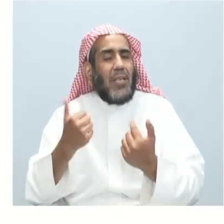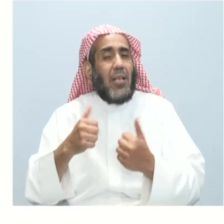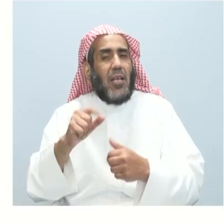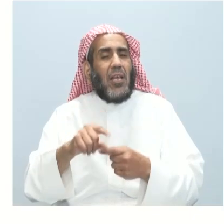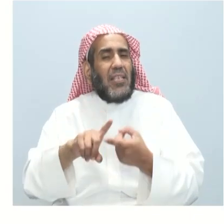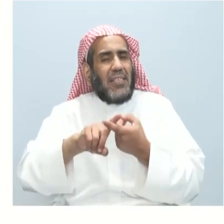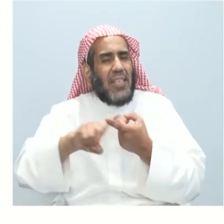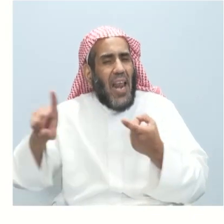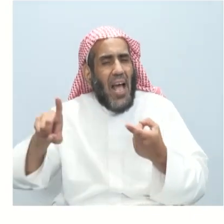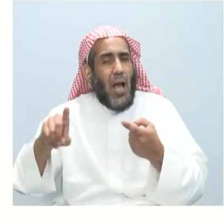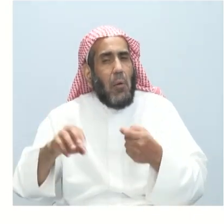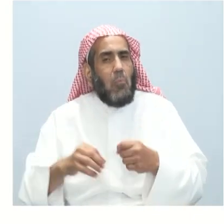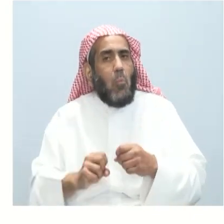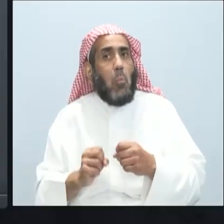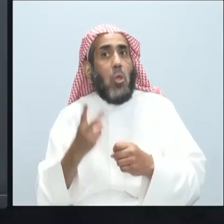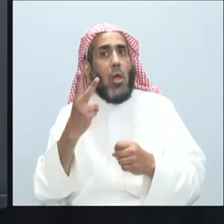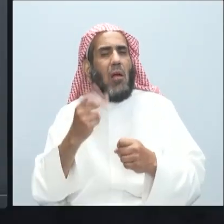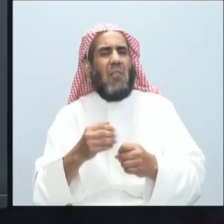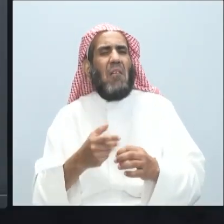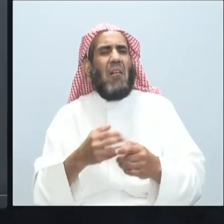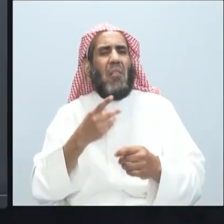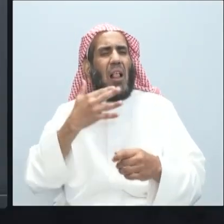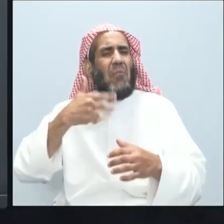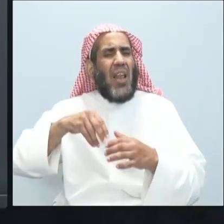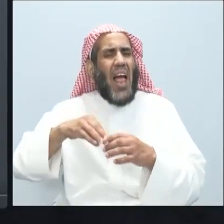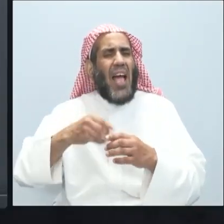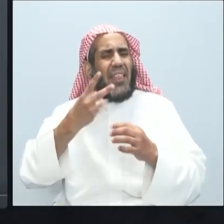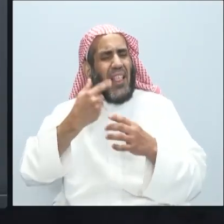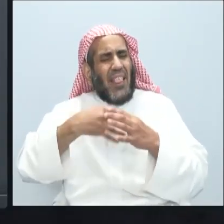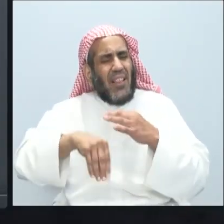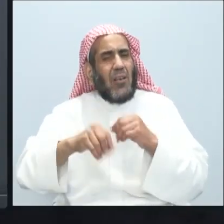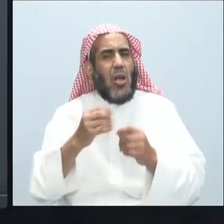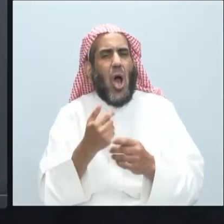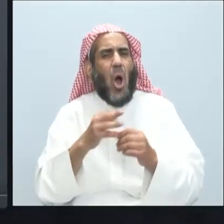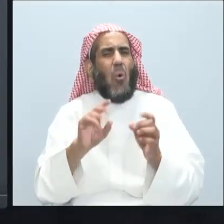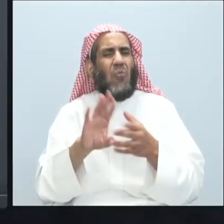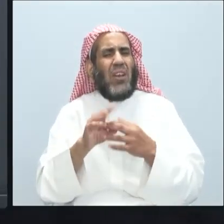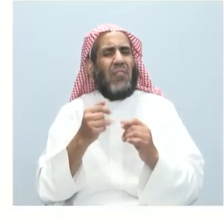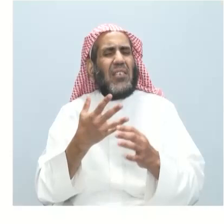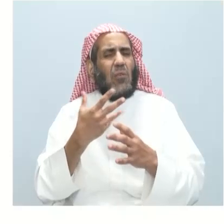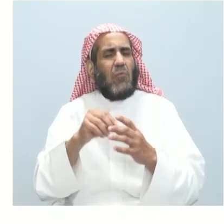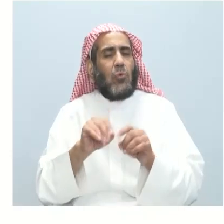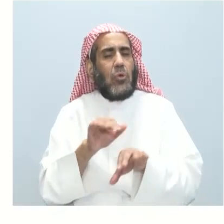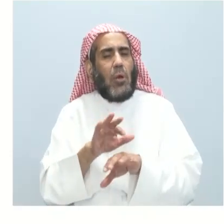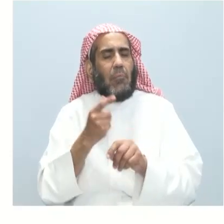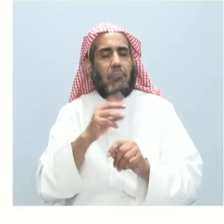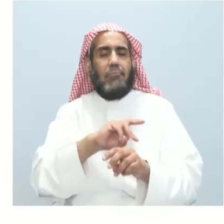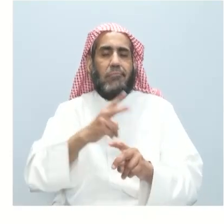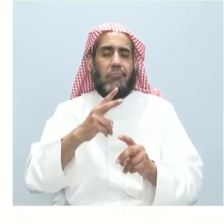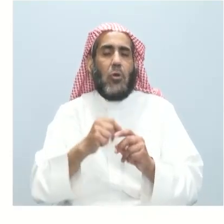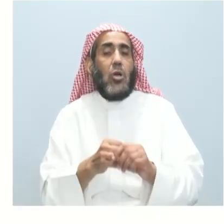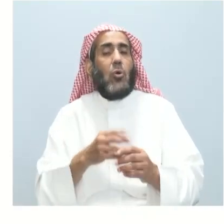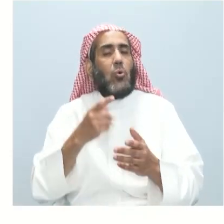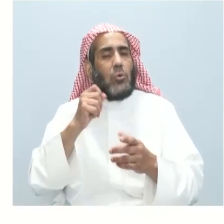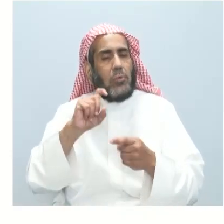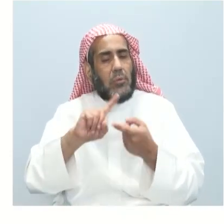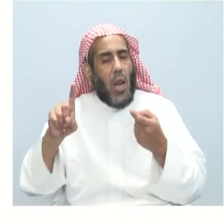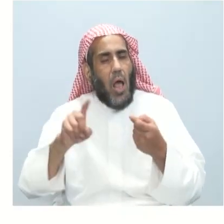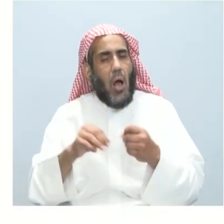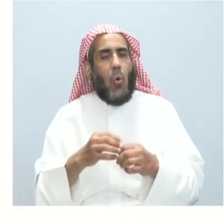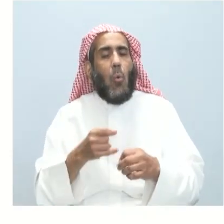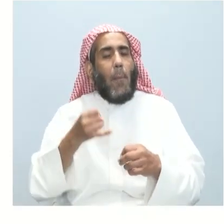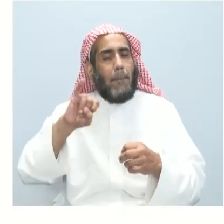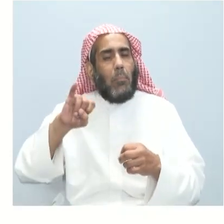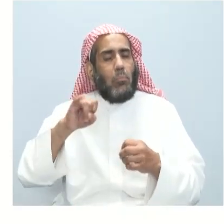كان طلاقا بدعيا في الحيض او النفاس او في طهر جامع فيه هنا يكون الطلاق مستحبا